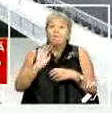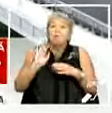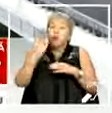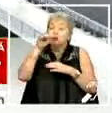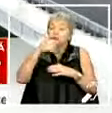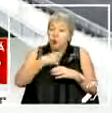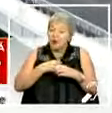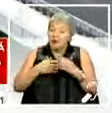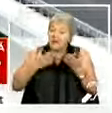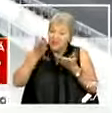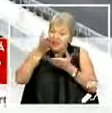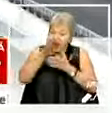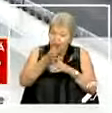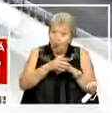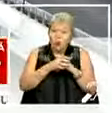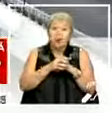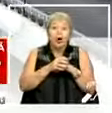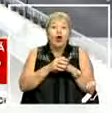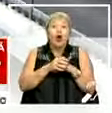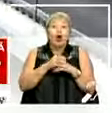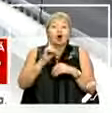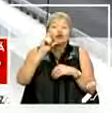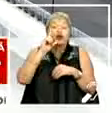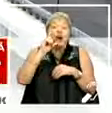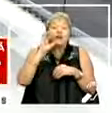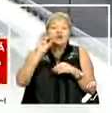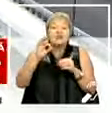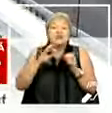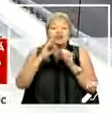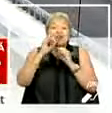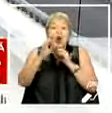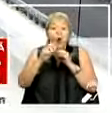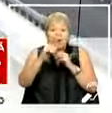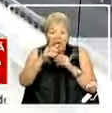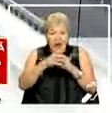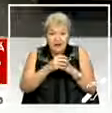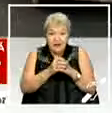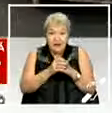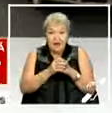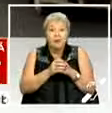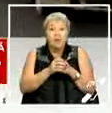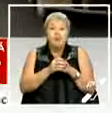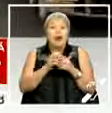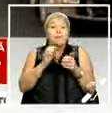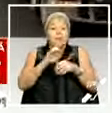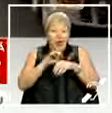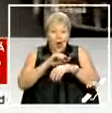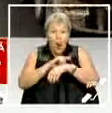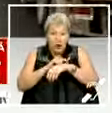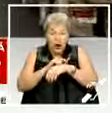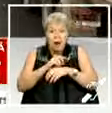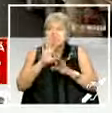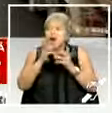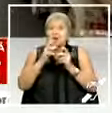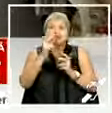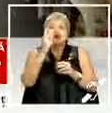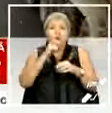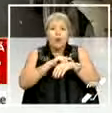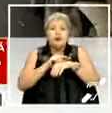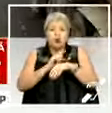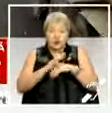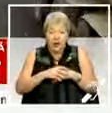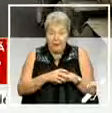fi traversat cu aproximativ 70 de kilometri la oră, așa cum am făcut-o noi în această dimineață, în circa 2 minute.